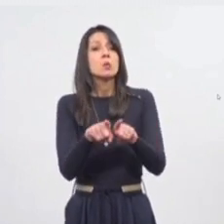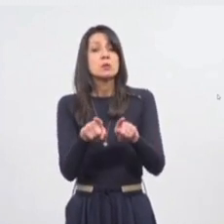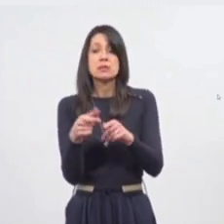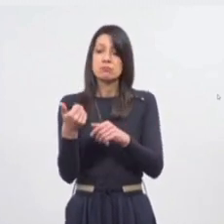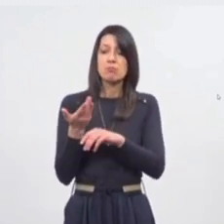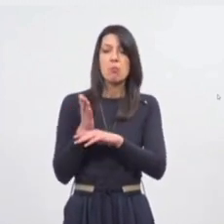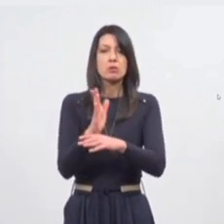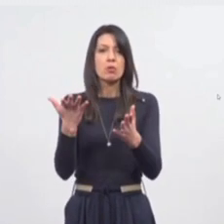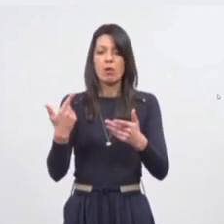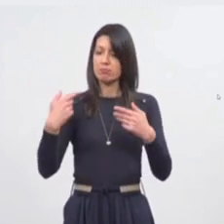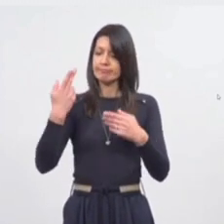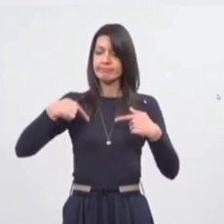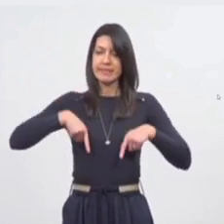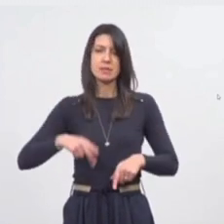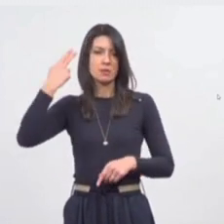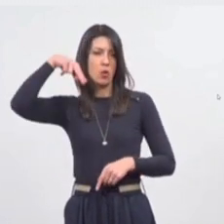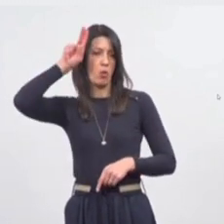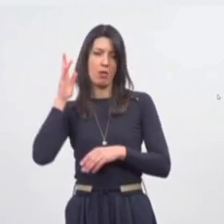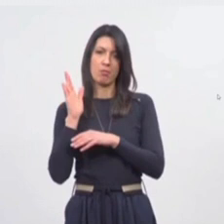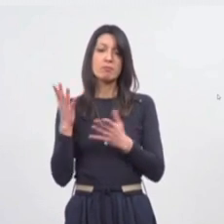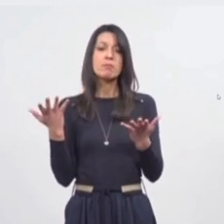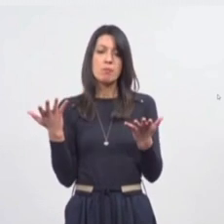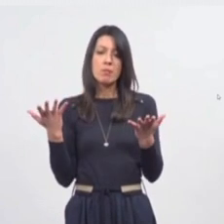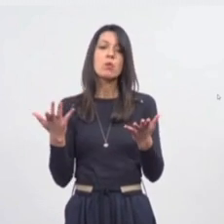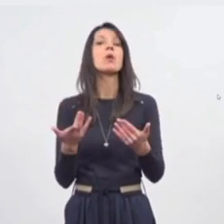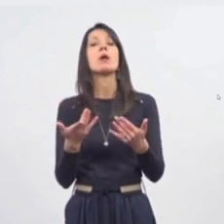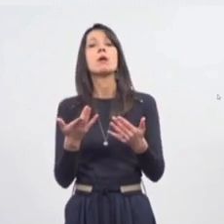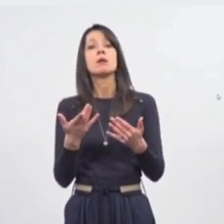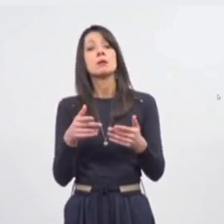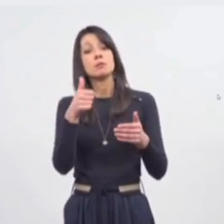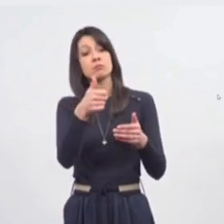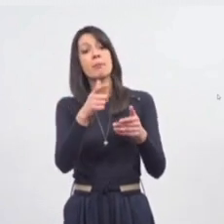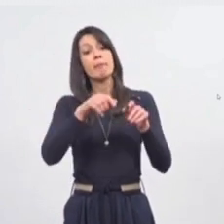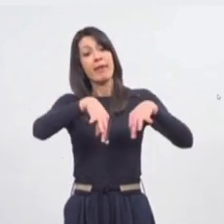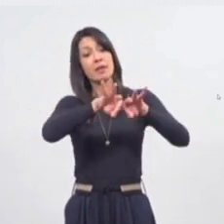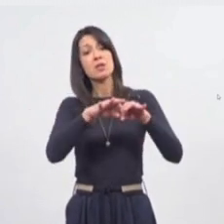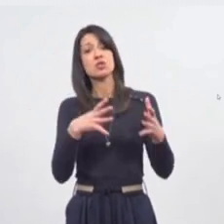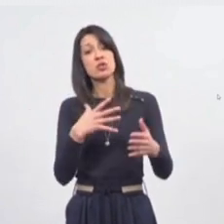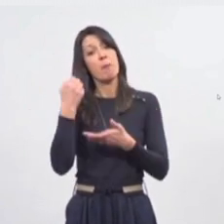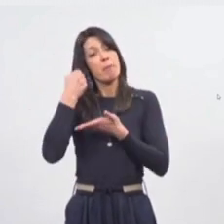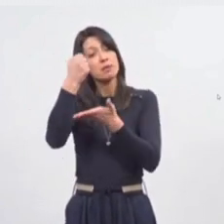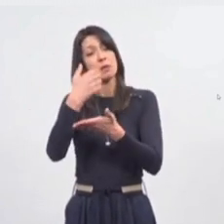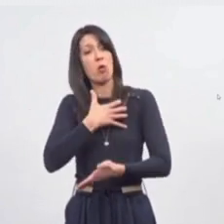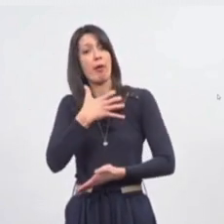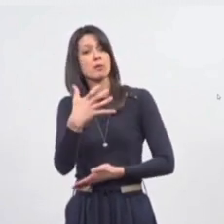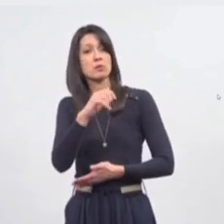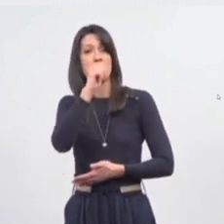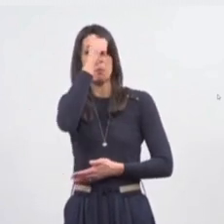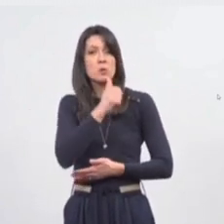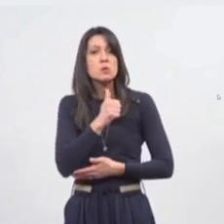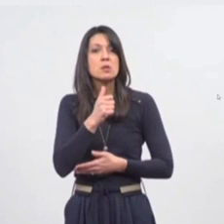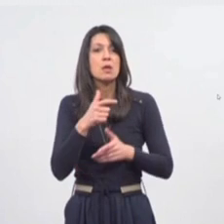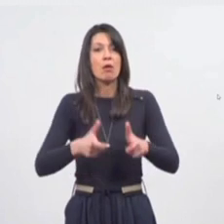ministres européens au riche patrimoine muséal, monumental et urbain de l'Ukraine.